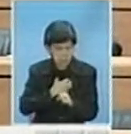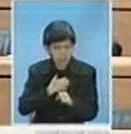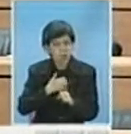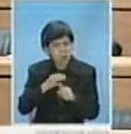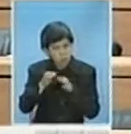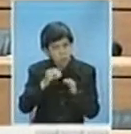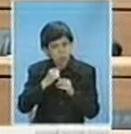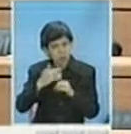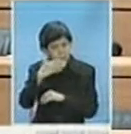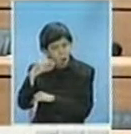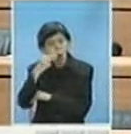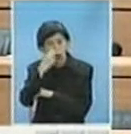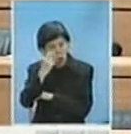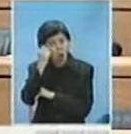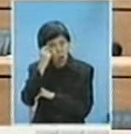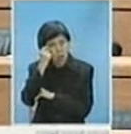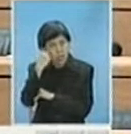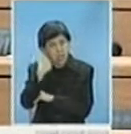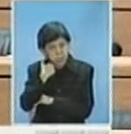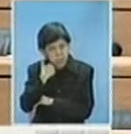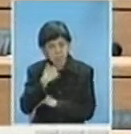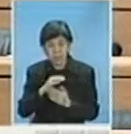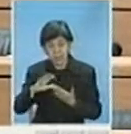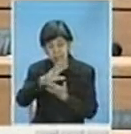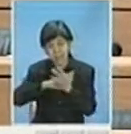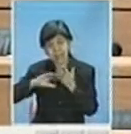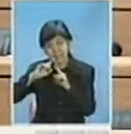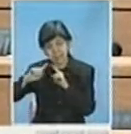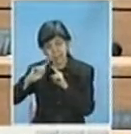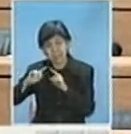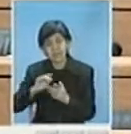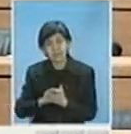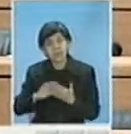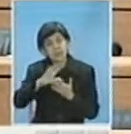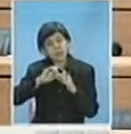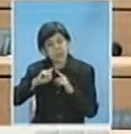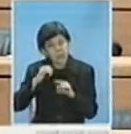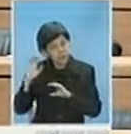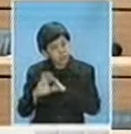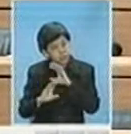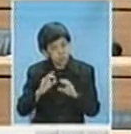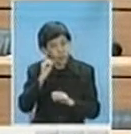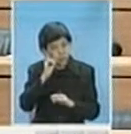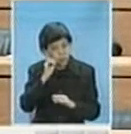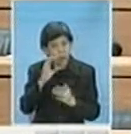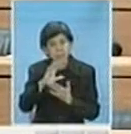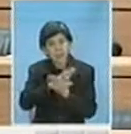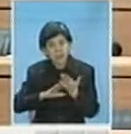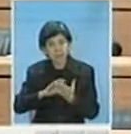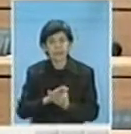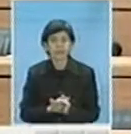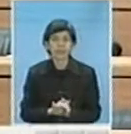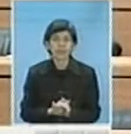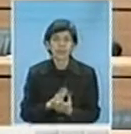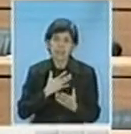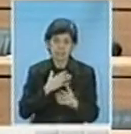จให้กับต่างชาติเพื่อสร้างความตั้งมั่นใจให้กับนักลงทุนในประเทศด้วยว่า